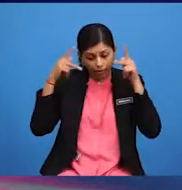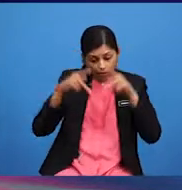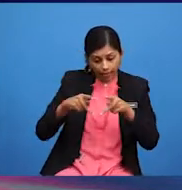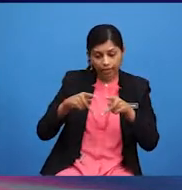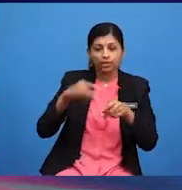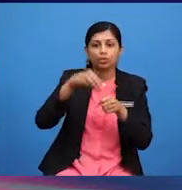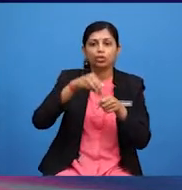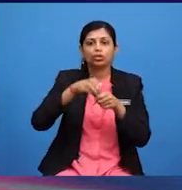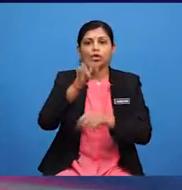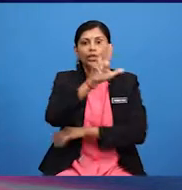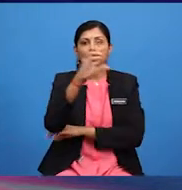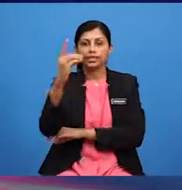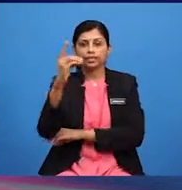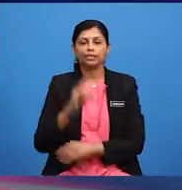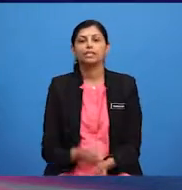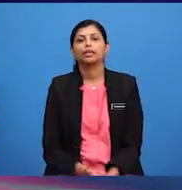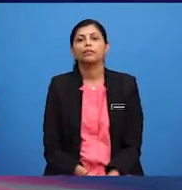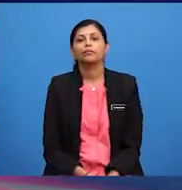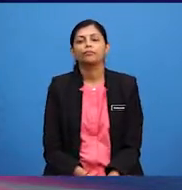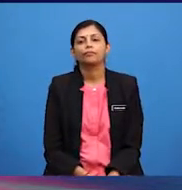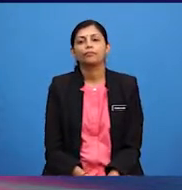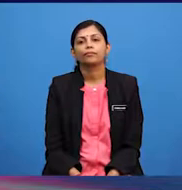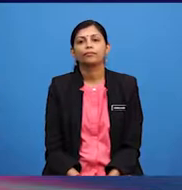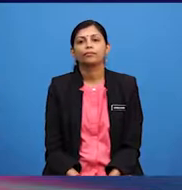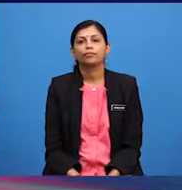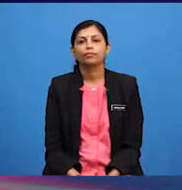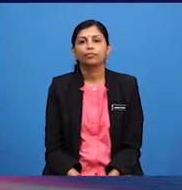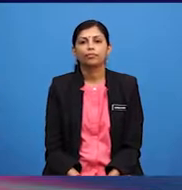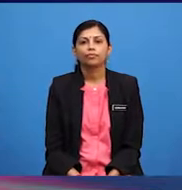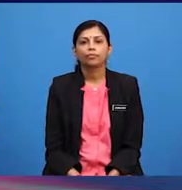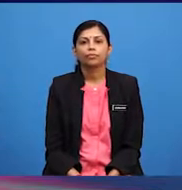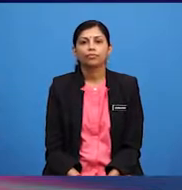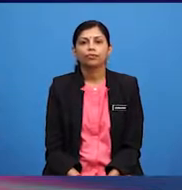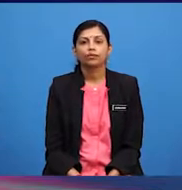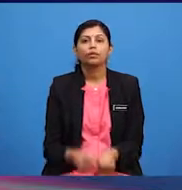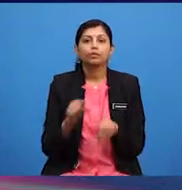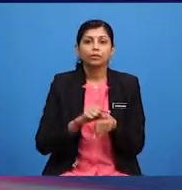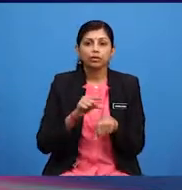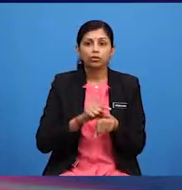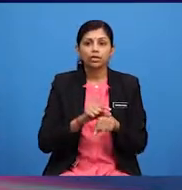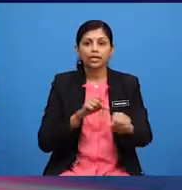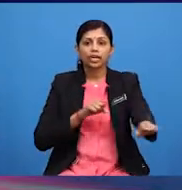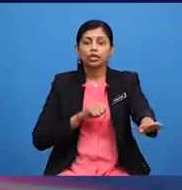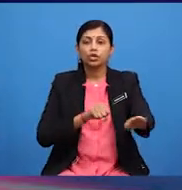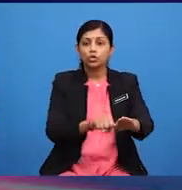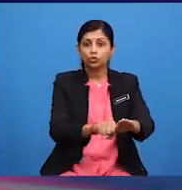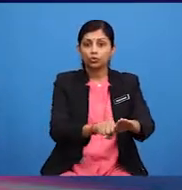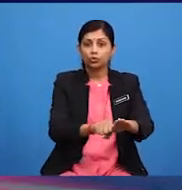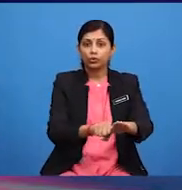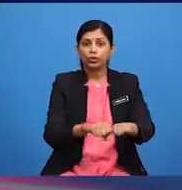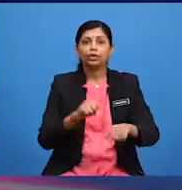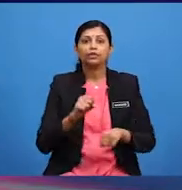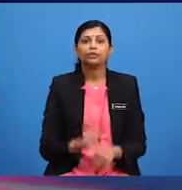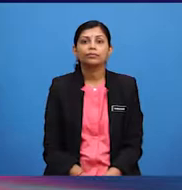pandangan dalam bentuk 3 dimensi. Lakaran isometrik menggunakan